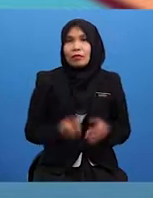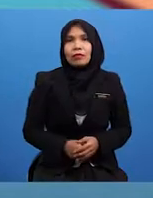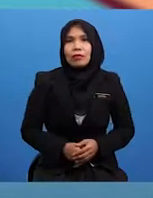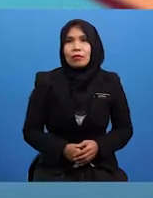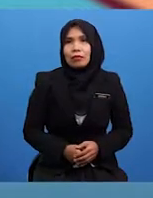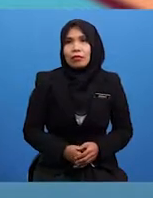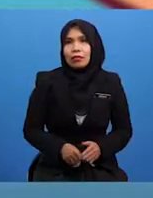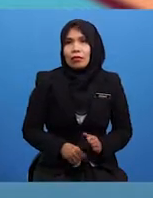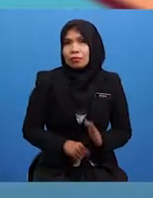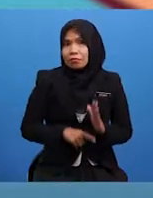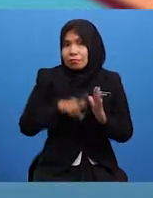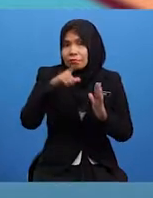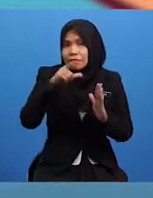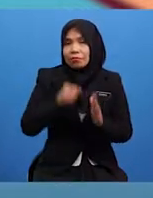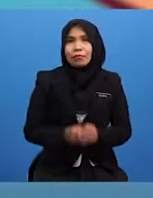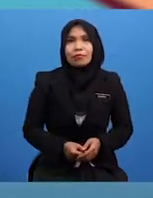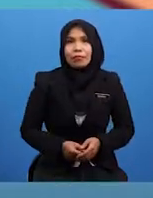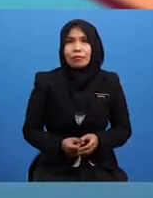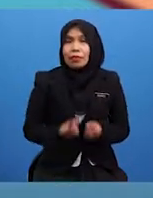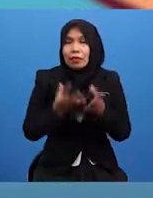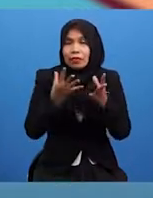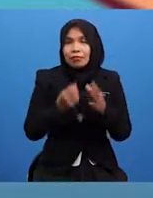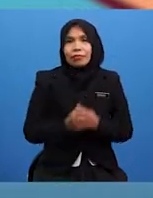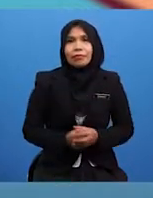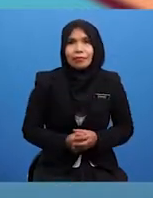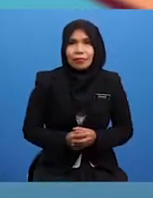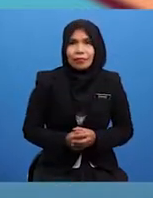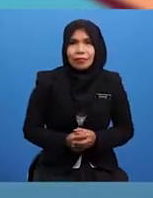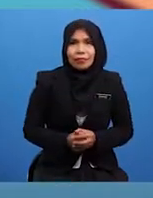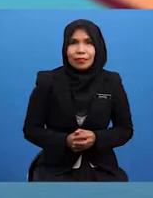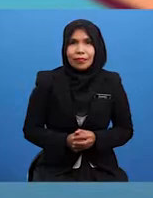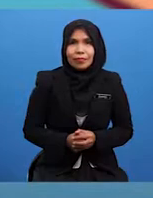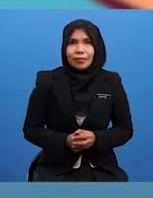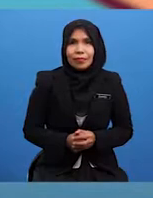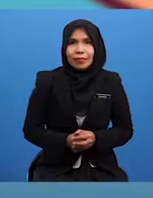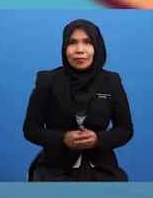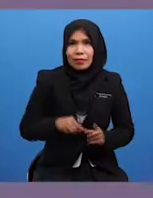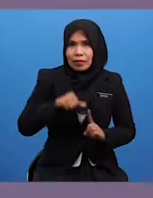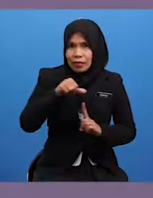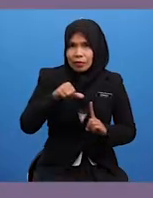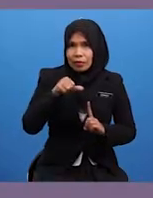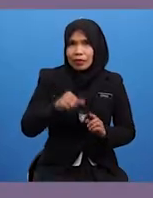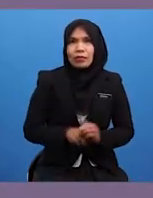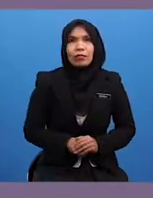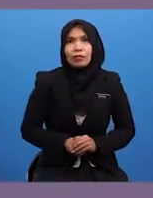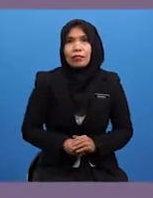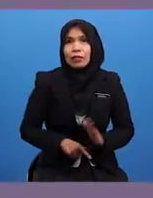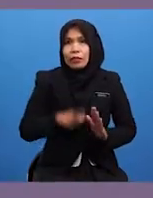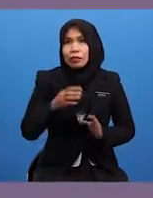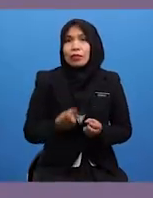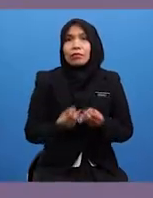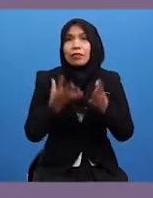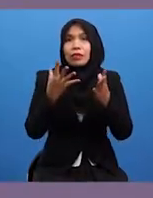suluh B. Kamu juga boleh fahami dengan ringkasan berikut. Apabila lebih banyak bilangan sel